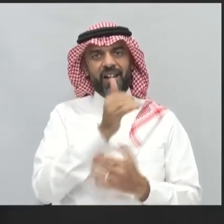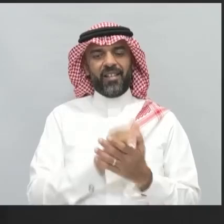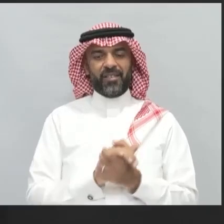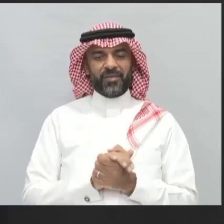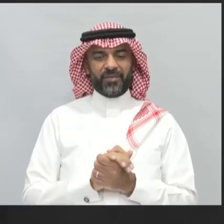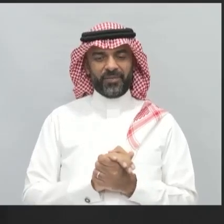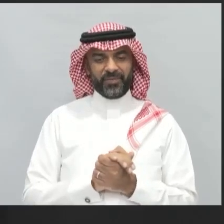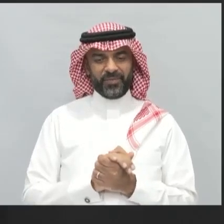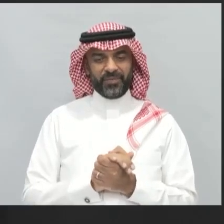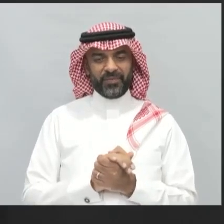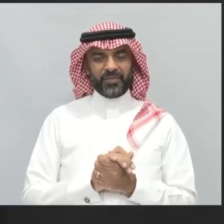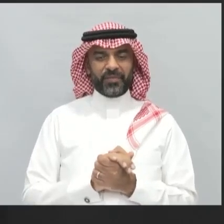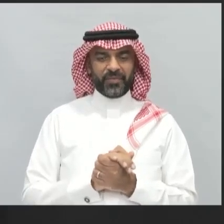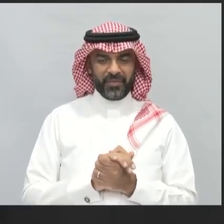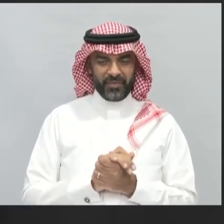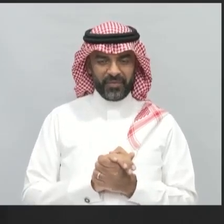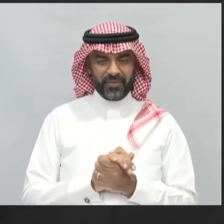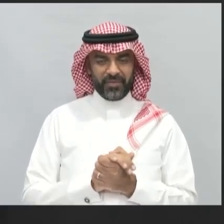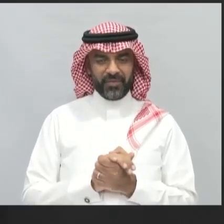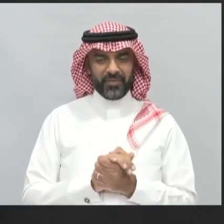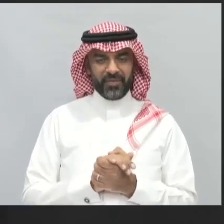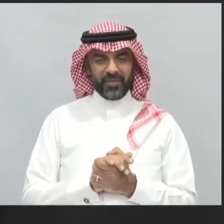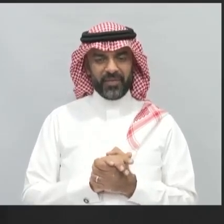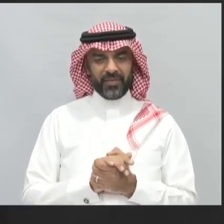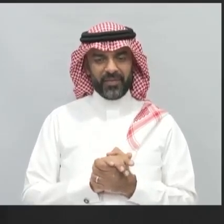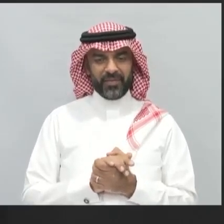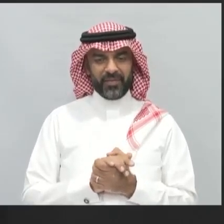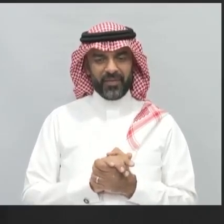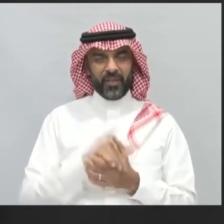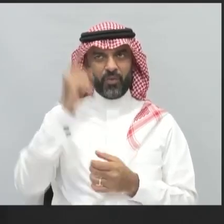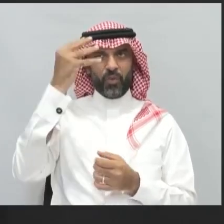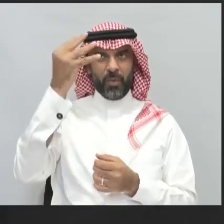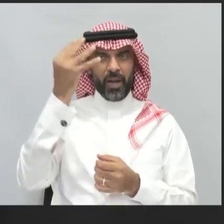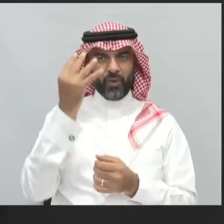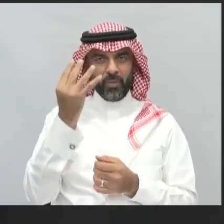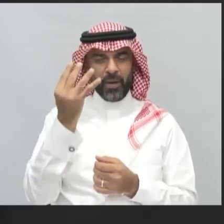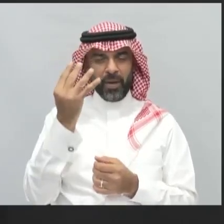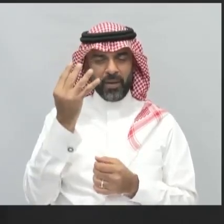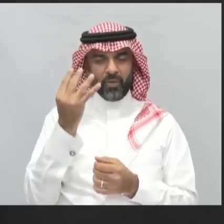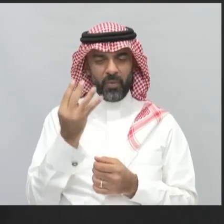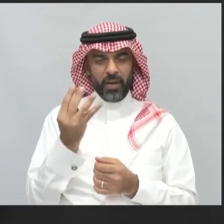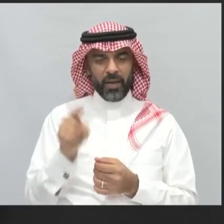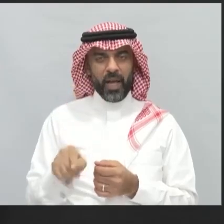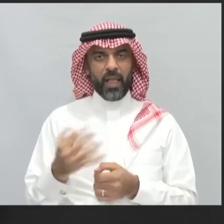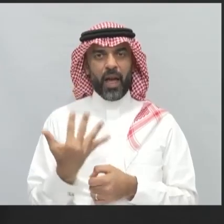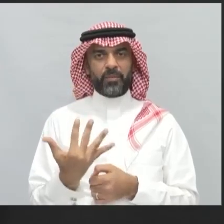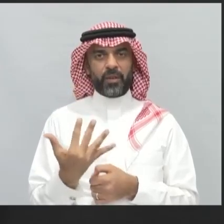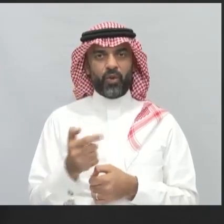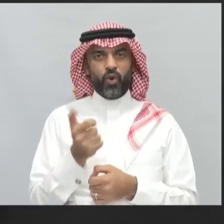وهذا الفعل خماسي اذا لدينا رباعي رباعي رباعي